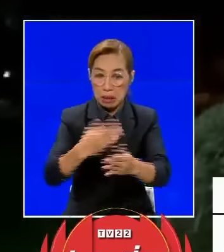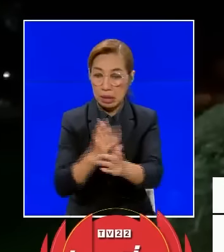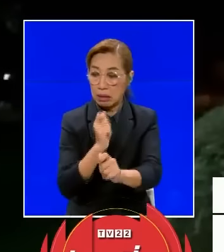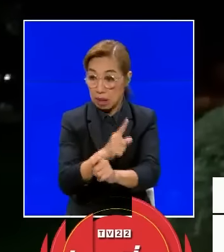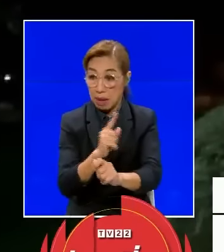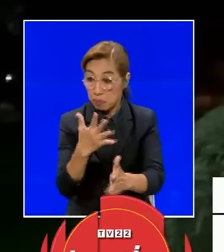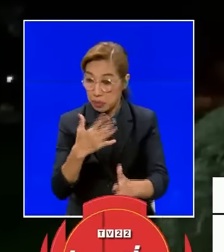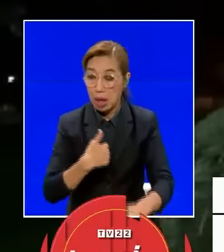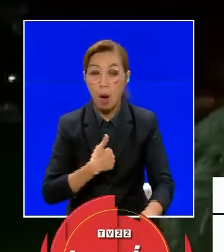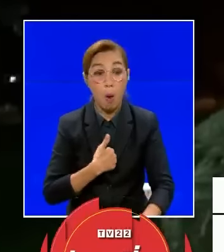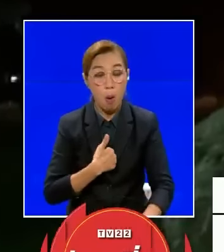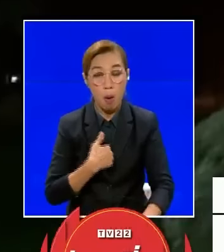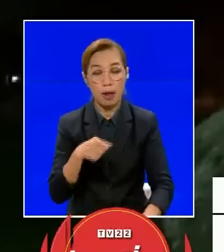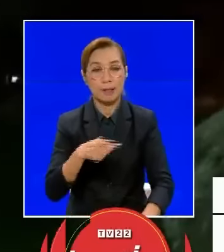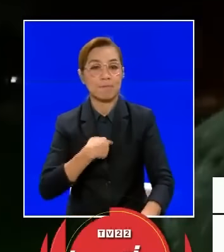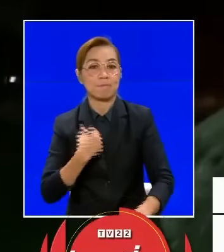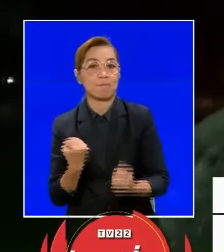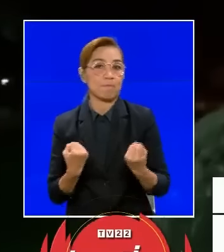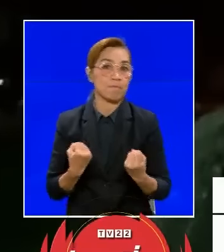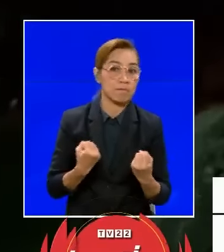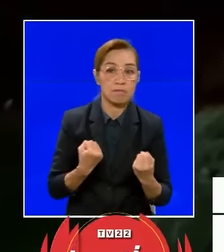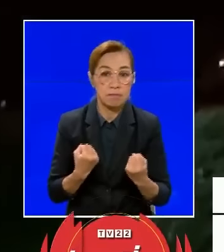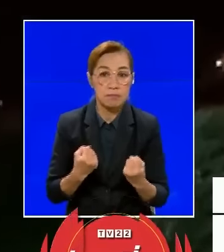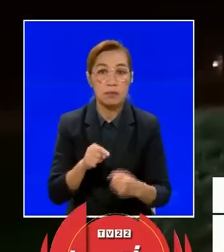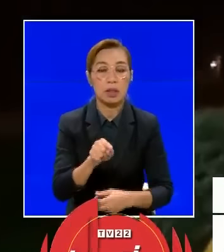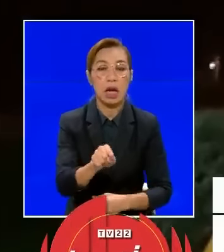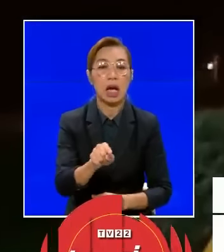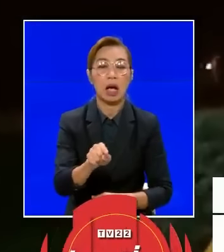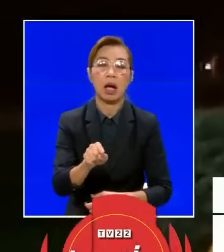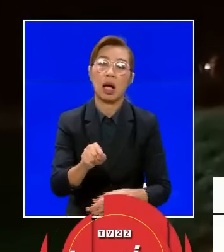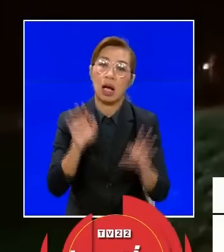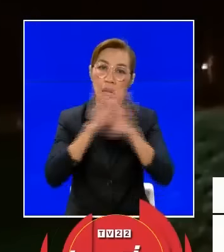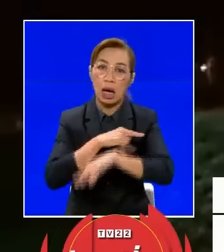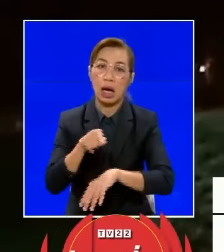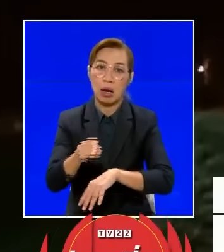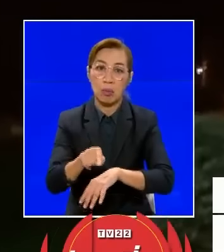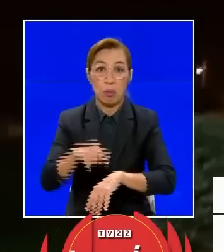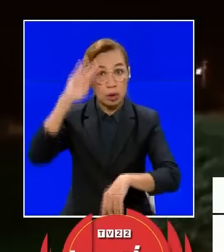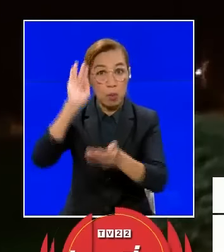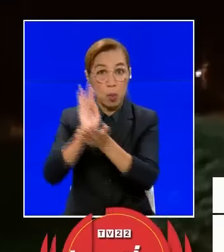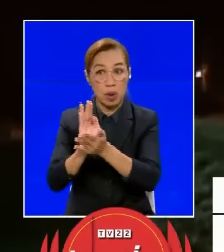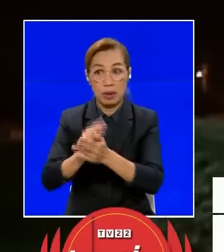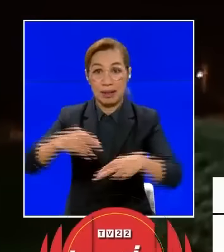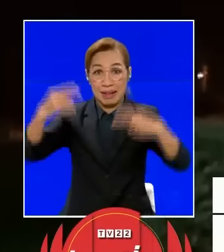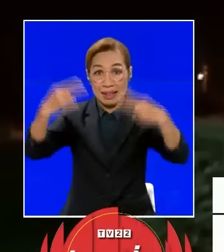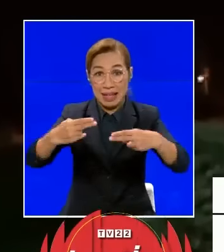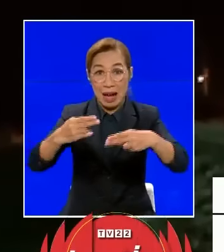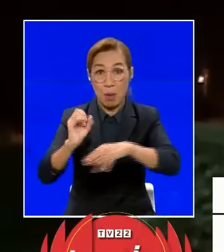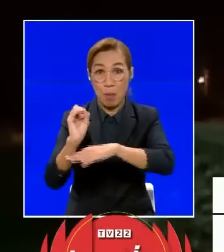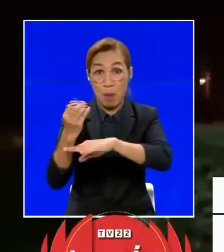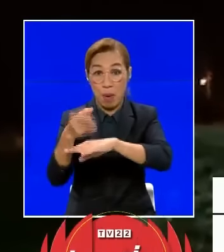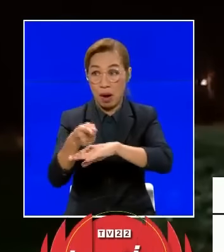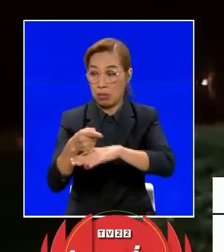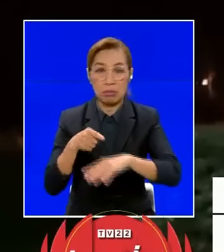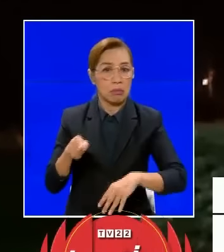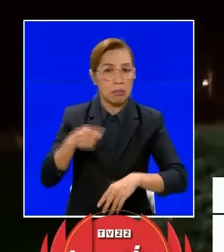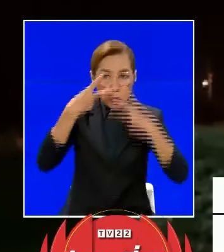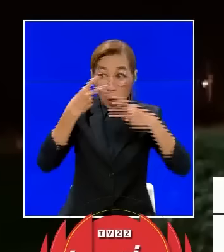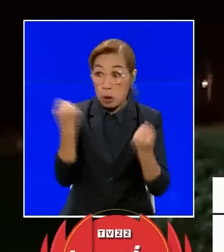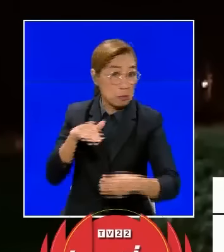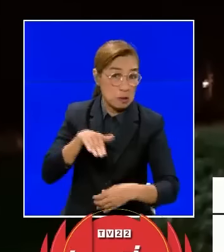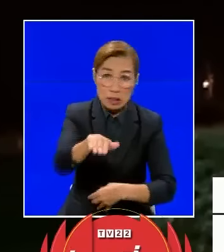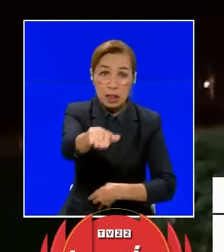อกคนร้ายก็ไม่ยอมนะแล้วยิ่งกว่าหนังอีกเพราะแกแหกทุกด่านจริงๆท่านผู้ชมฮะด่านประโคนชายนางรองหนอง